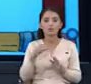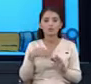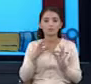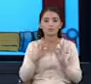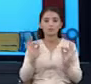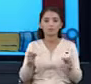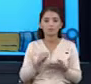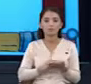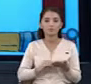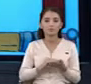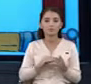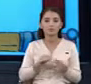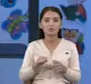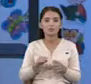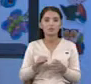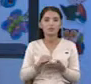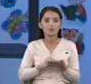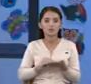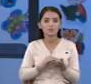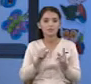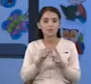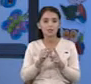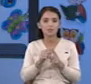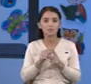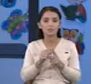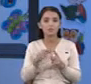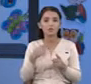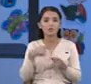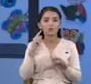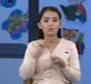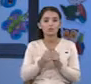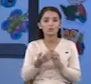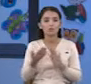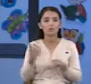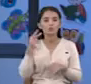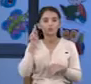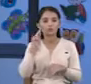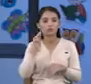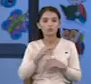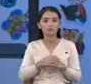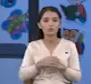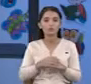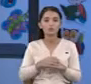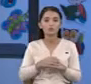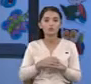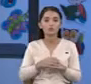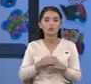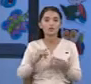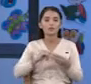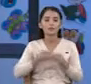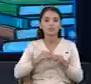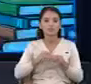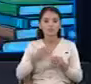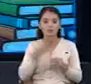мной повторяете. Молодцы. Повторим наши слова, которые мы изучали на прошлом уроке. Мы видим